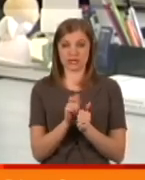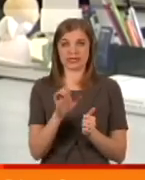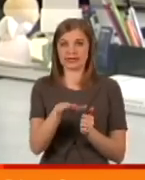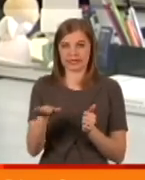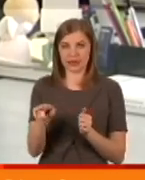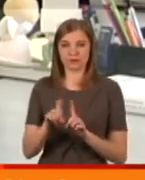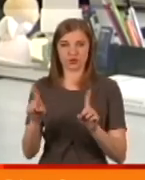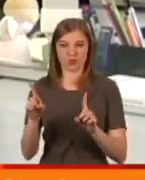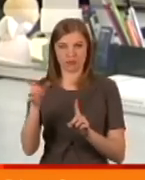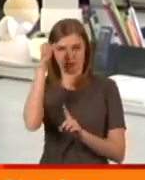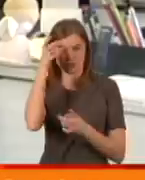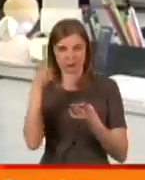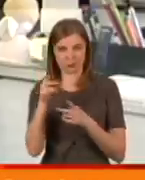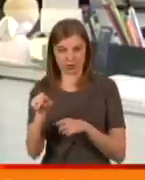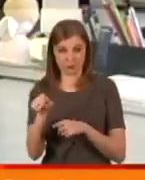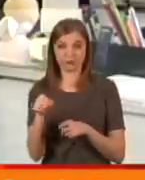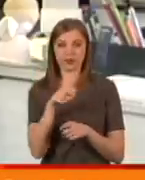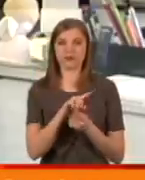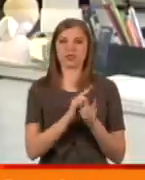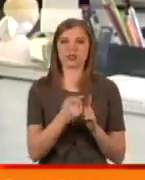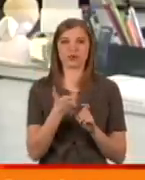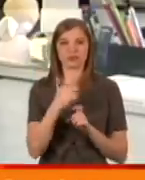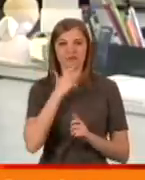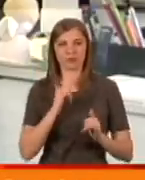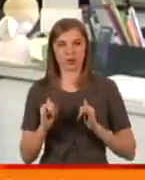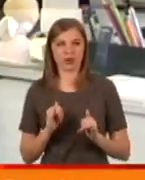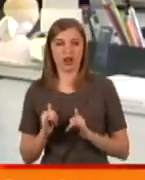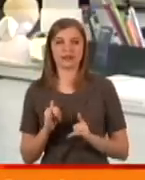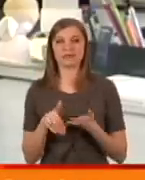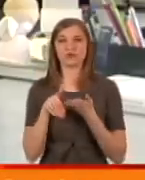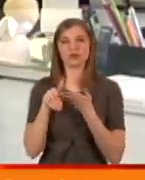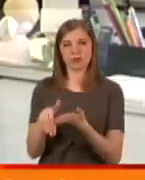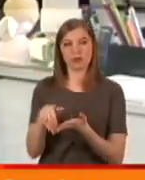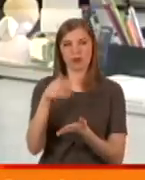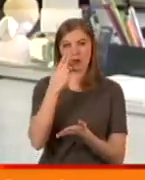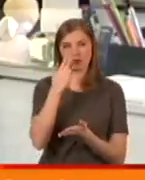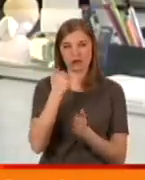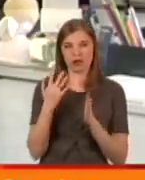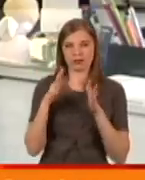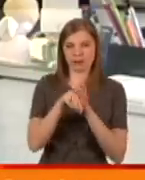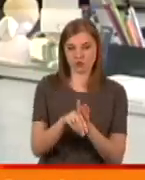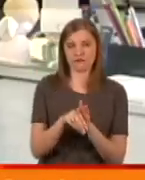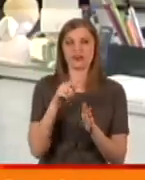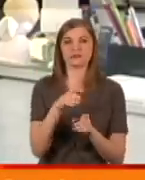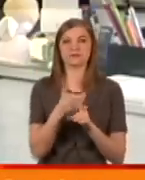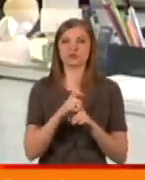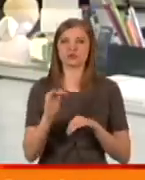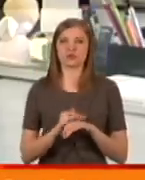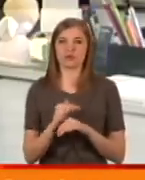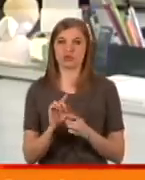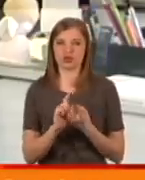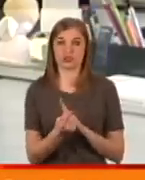з дітками з особливими освітніми потребами Вони стають толерантними вони допомагають адаптуватись Вони стають